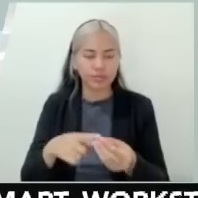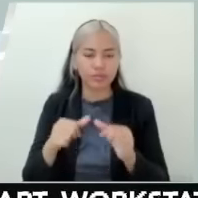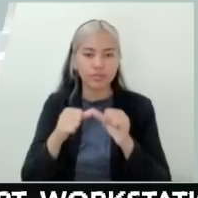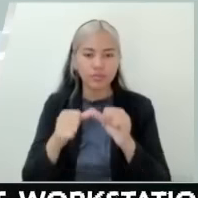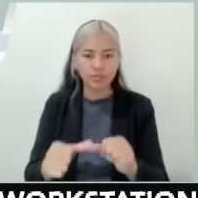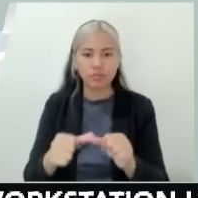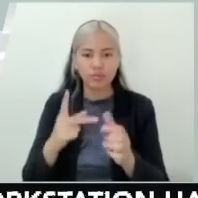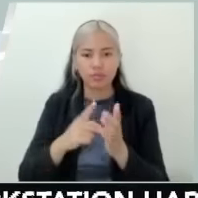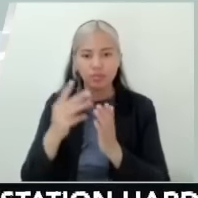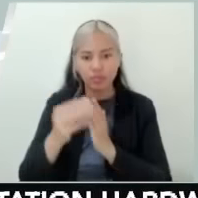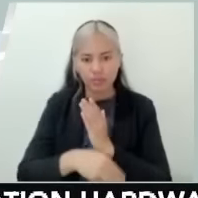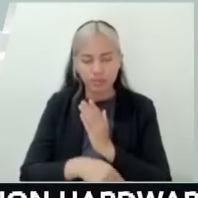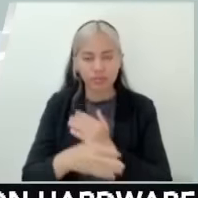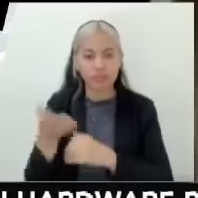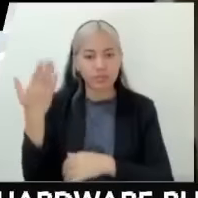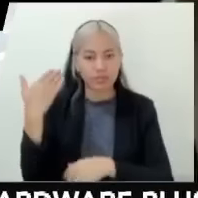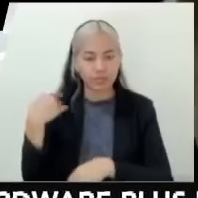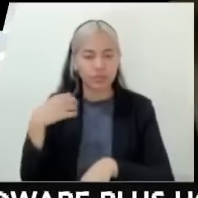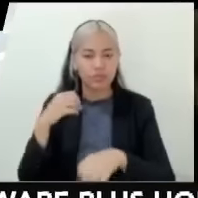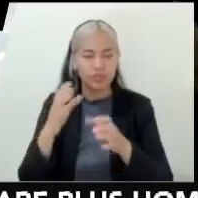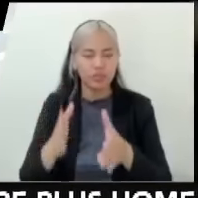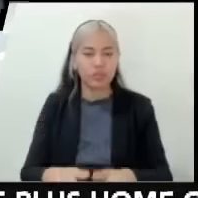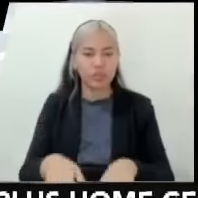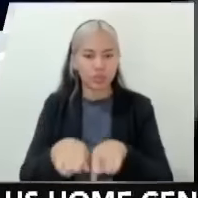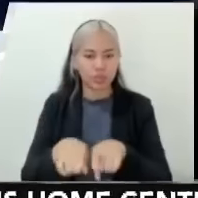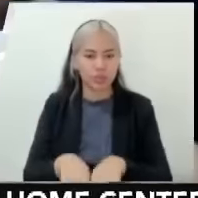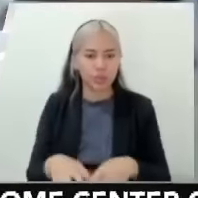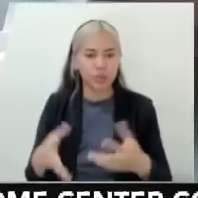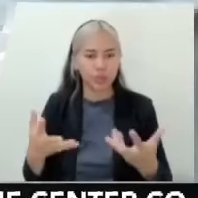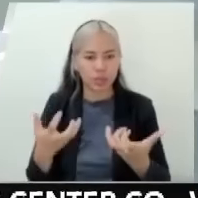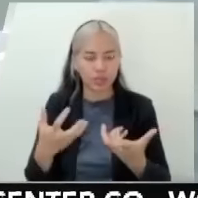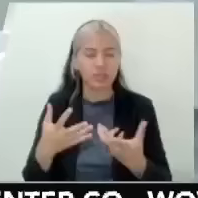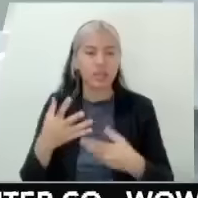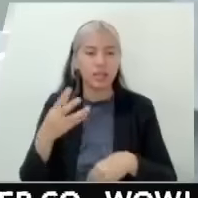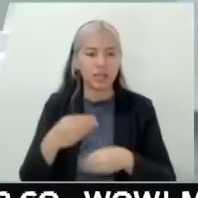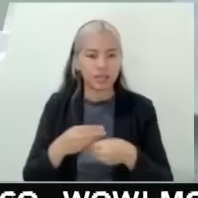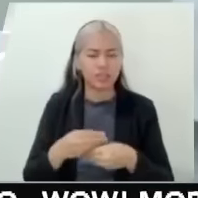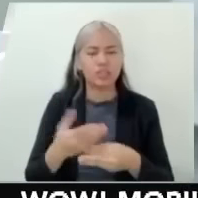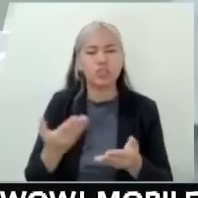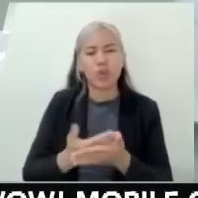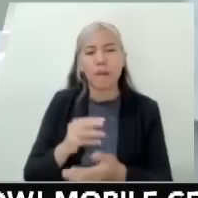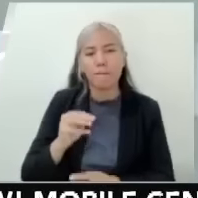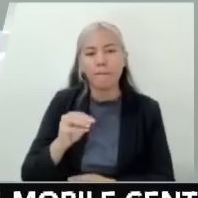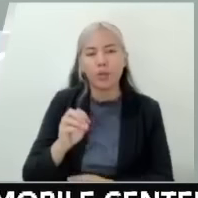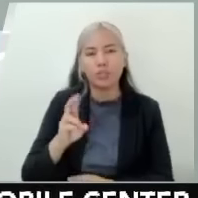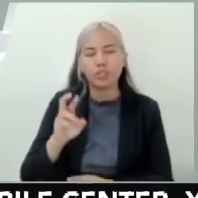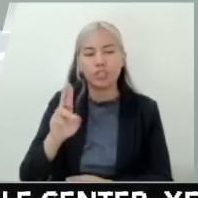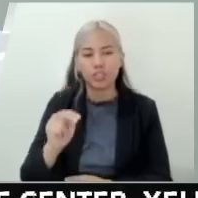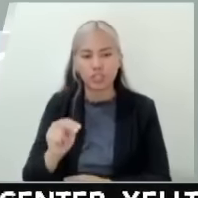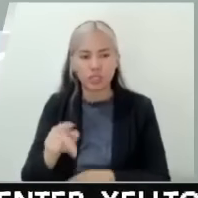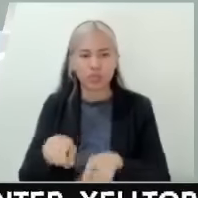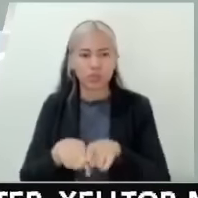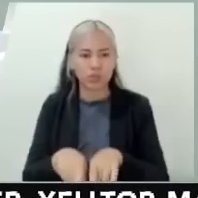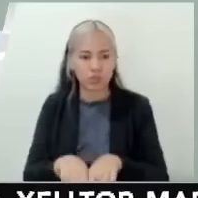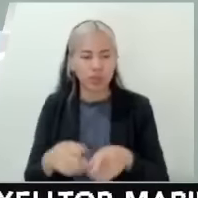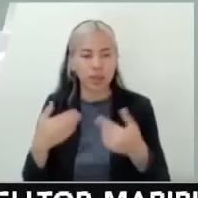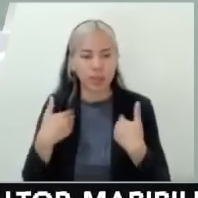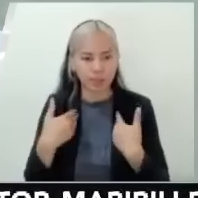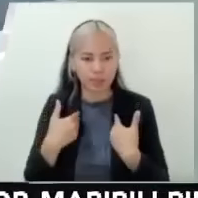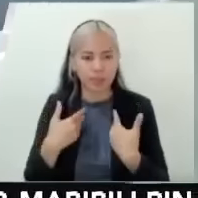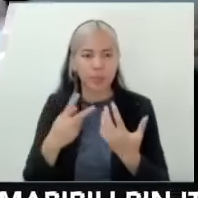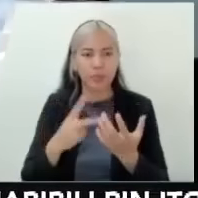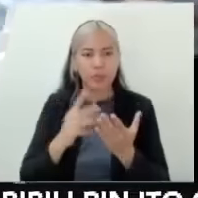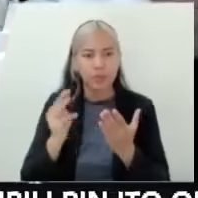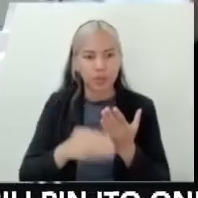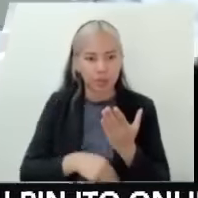nagdaang officers. Pero gusto rin daw ni Hart na lagyan ito ng modern approach at magkaroon ng sustainability program. Pagtutuunan daw nila ng pansin ang